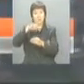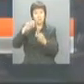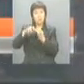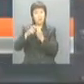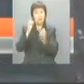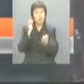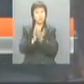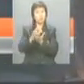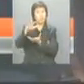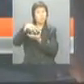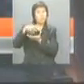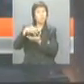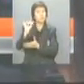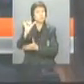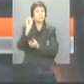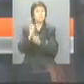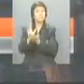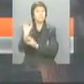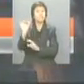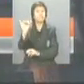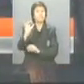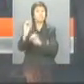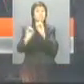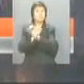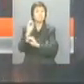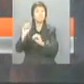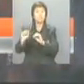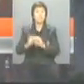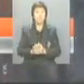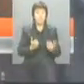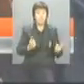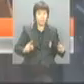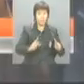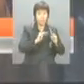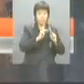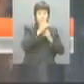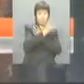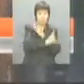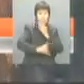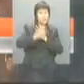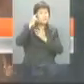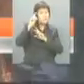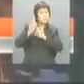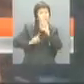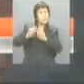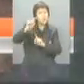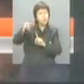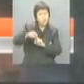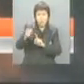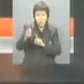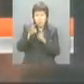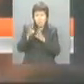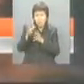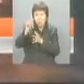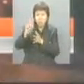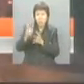กระทบจากเหตุการณ์ที่เกิดขึ้น ทางกระทรวงการต่างประเทศจะมีการประเมินสถานการณ์อย่างไรคะหากจำเป็นจะต้องมีการอพยพ